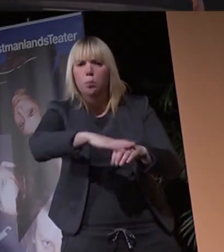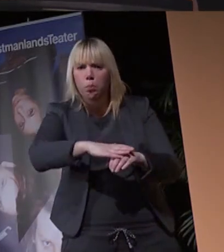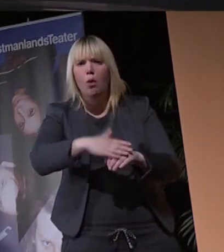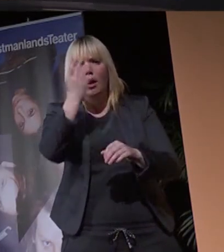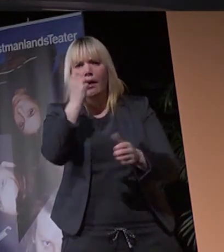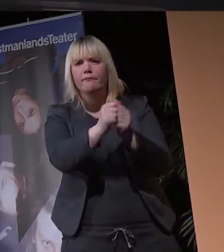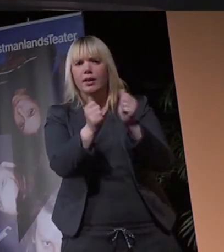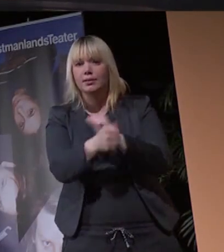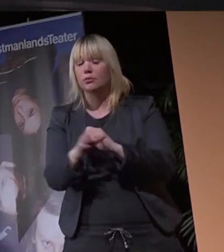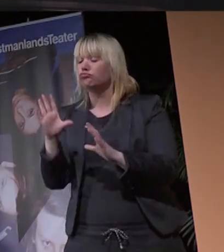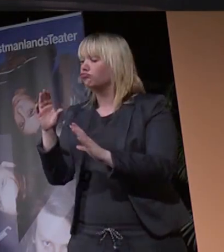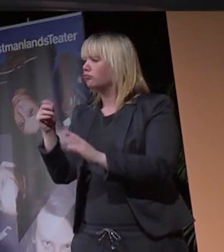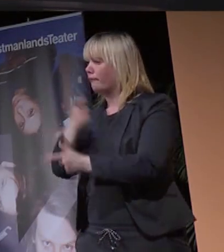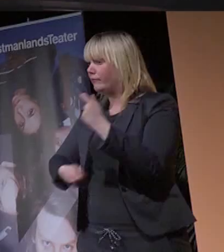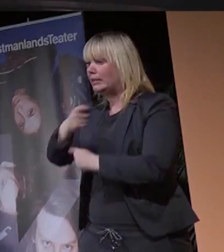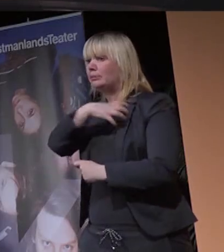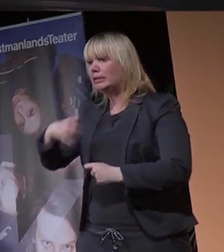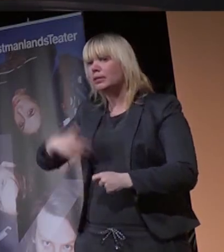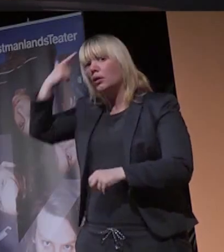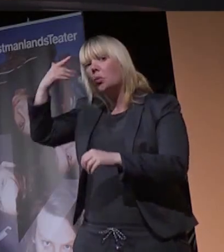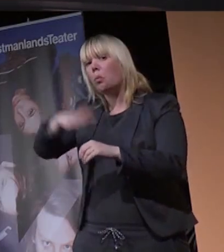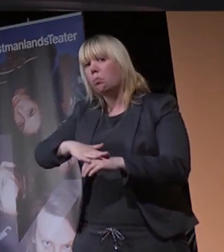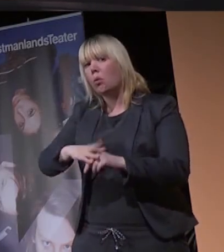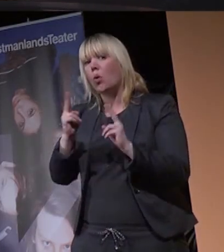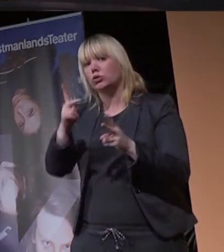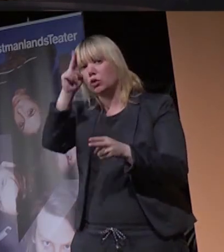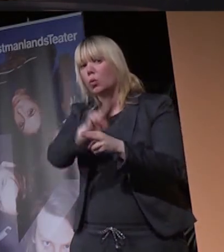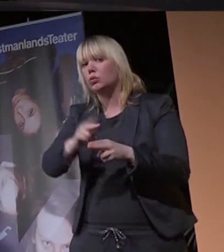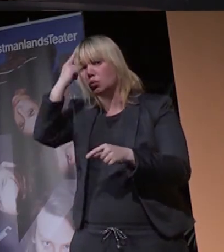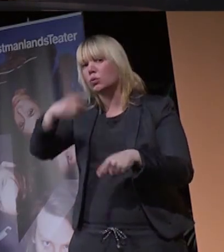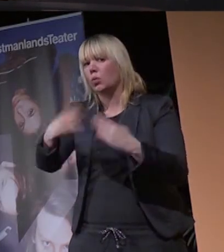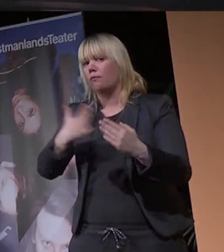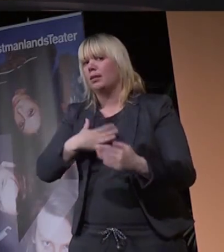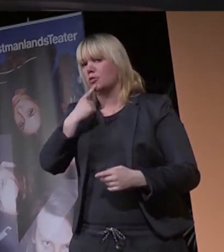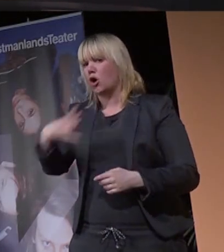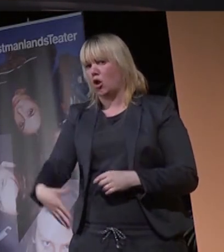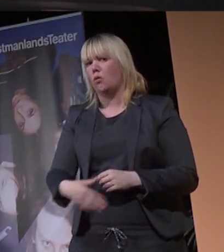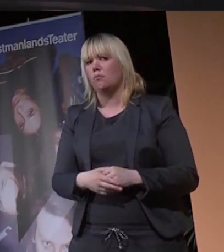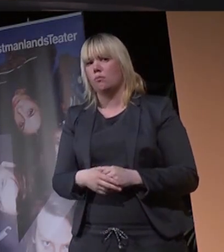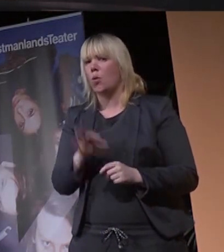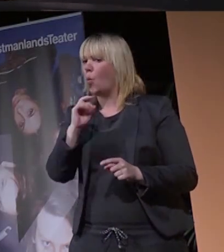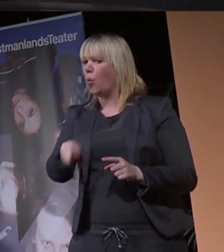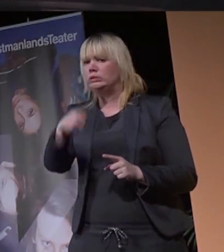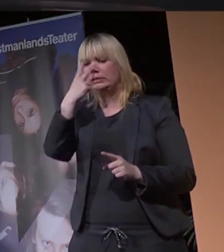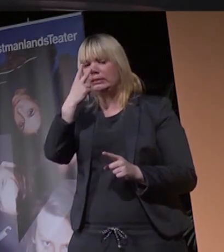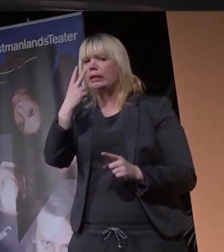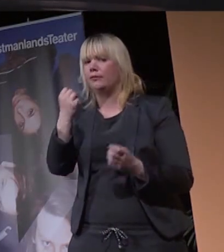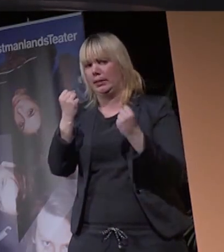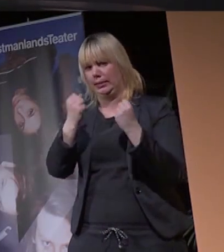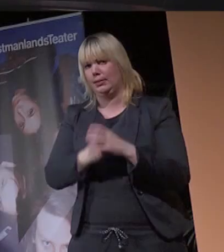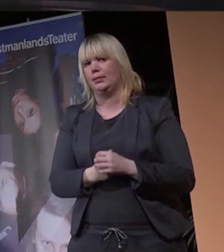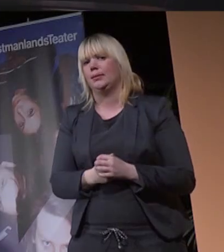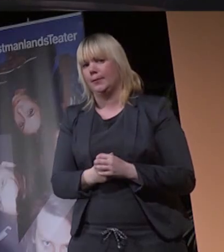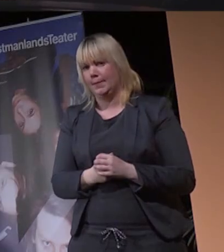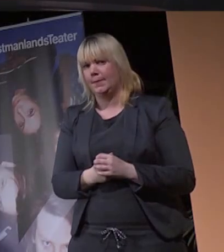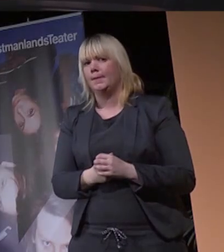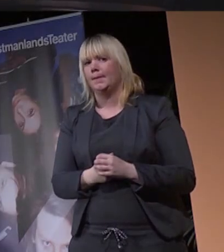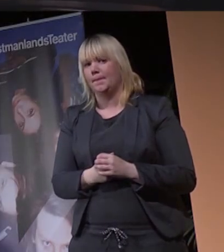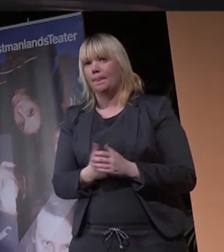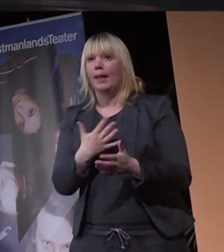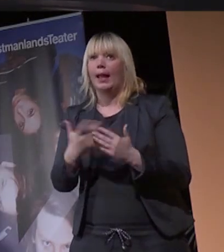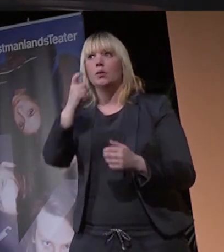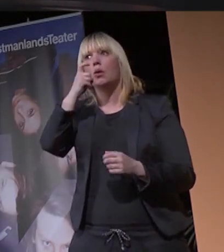åren. Men min vision, som jag är beredd att arbeta för som statsråd, det är ju att vi ska dit. Ja, jag känner mig